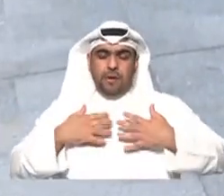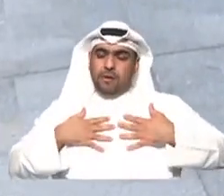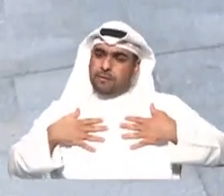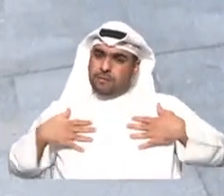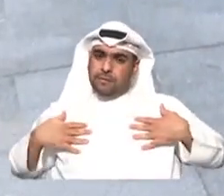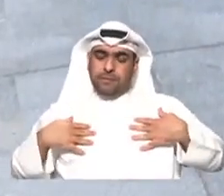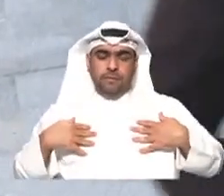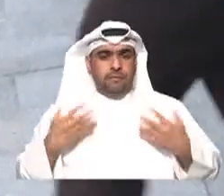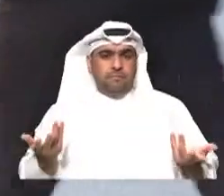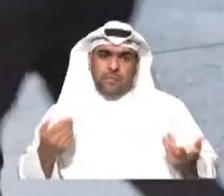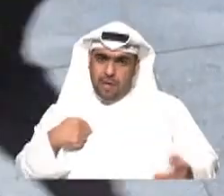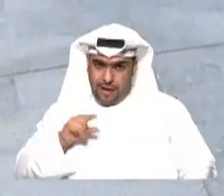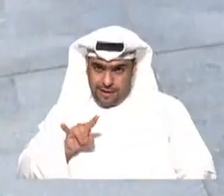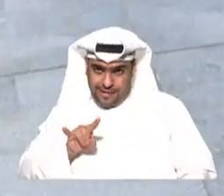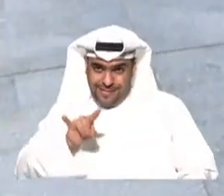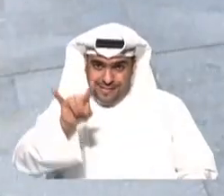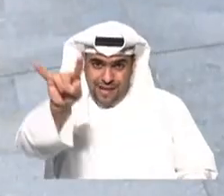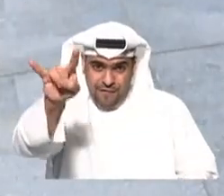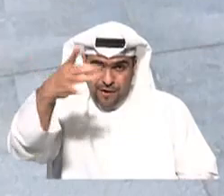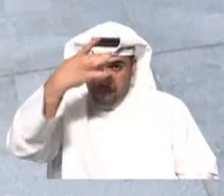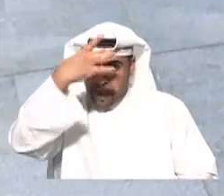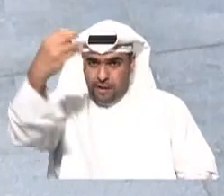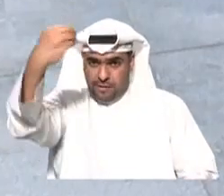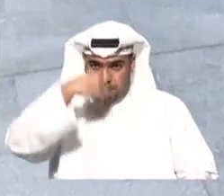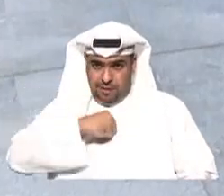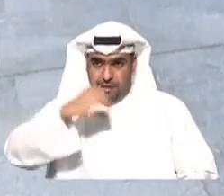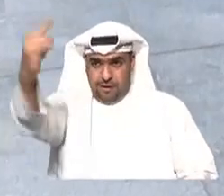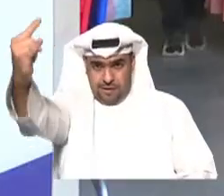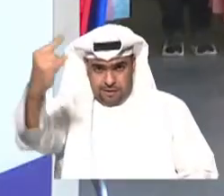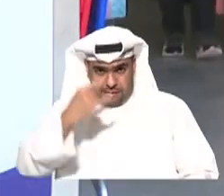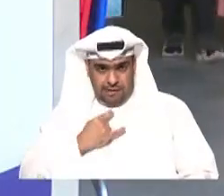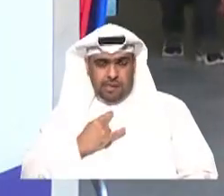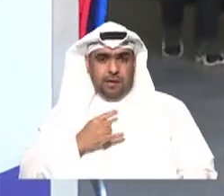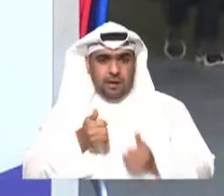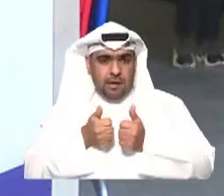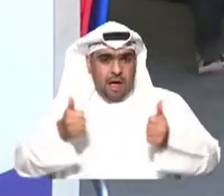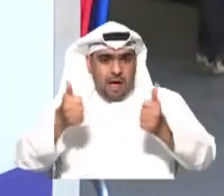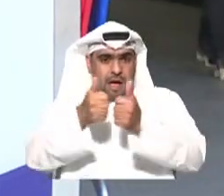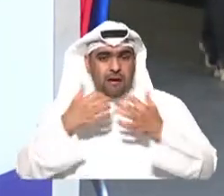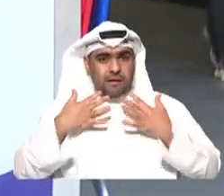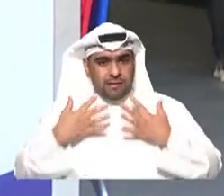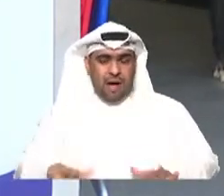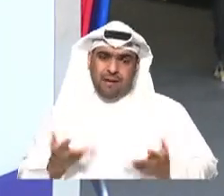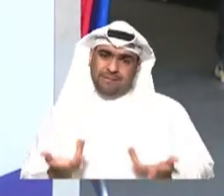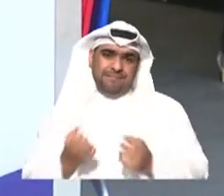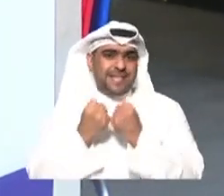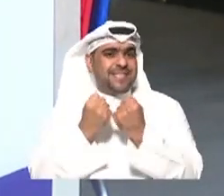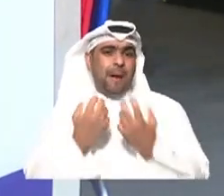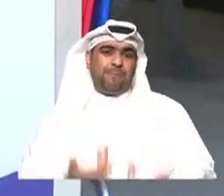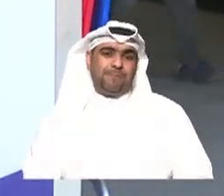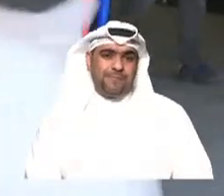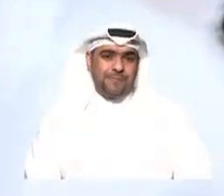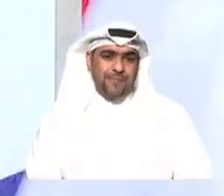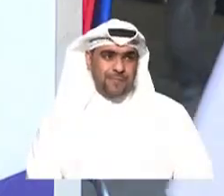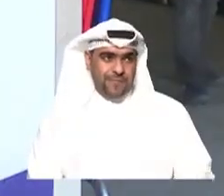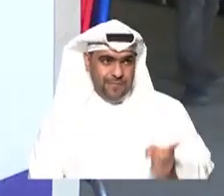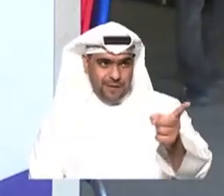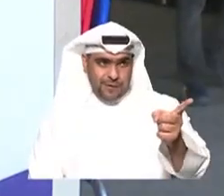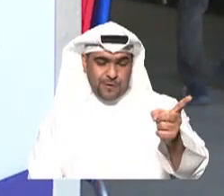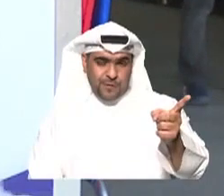للمرض وأدمر اللي وراي واللي لا أنا مع التطعيم. أعتقد أن شرط أساسي لازم يكون هذا السفر